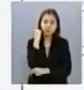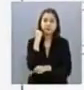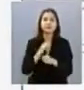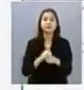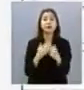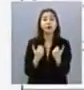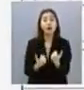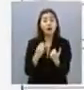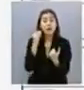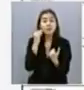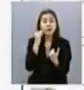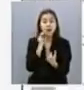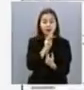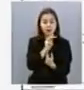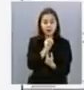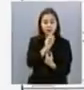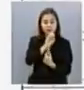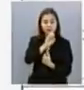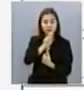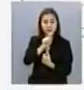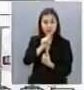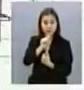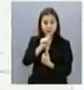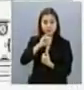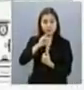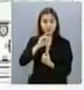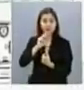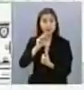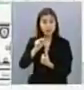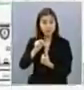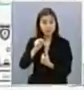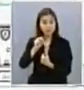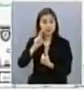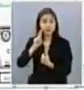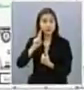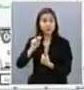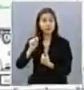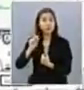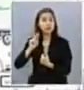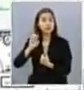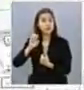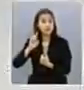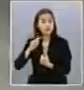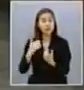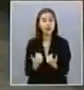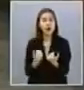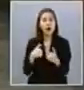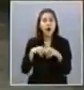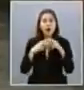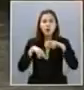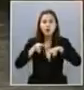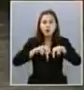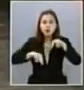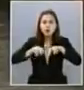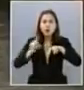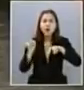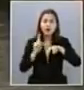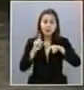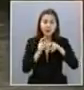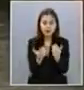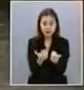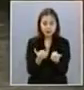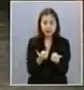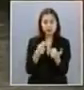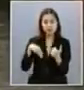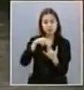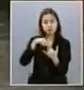านมิตรไมตรีเคลื่อนที่นี้นอกจากจะเป็นที่พักพิงชั่วคราวซึ่งมีระบบสาธารณูปโภคพื้นฐานรองรับยังเป็นสถานที่รับการรักษาตัวย